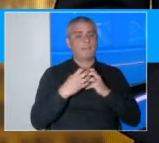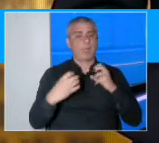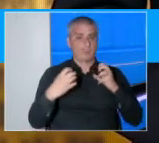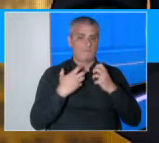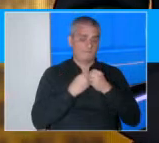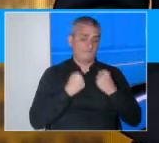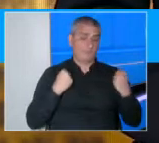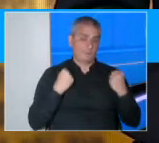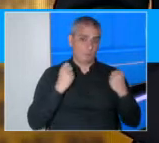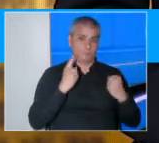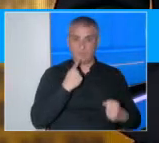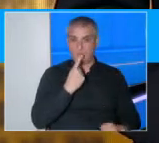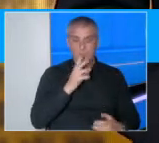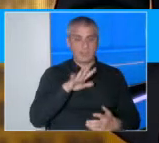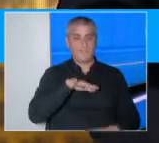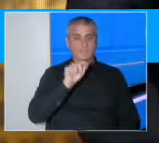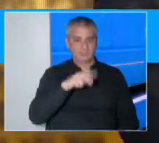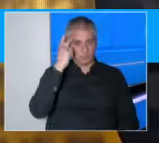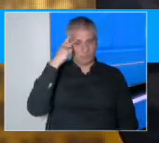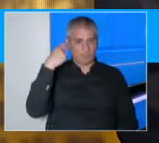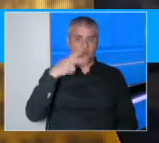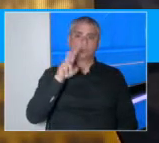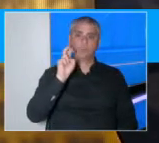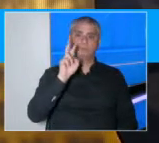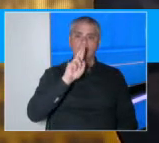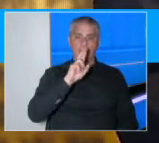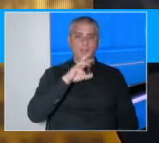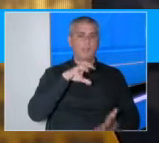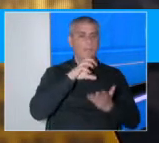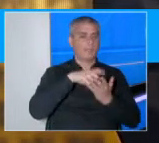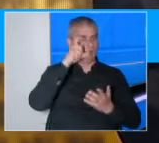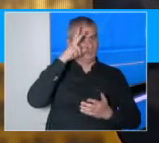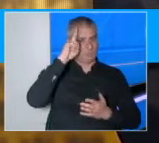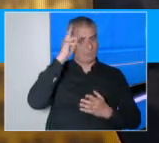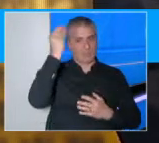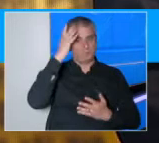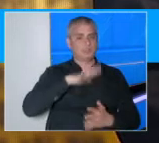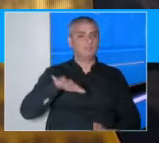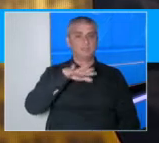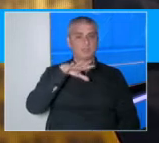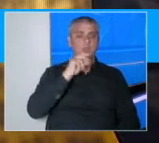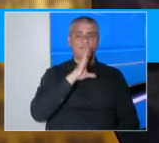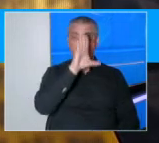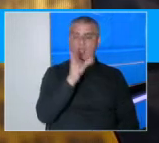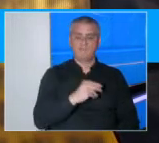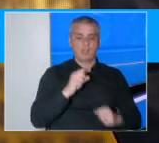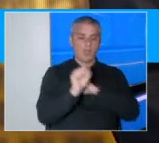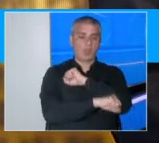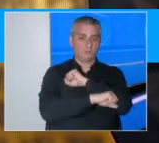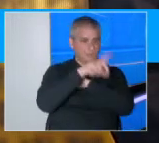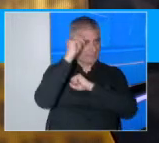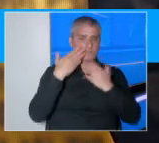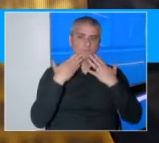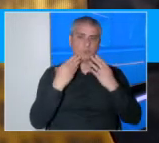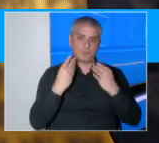ומתוחים, צריך לומר גם בגזרה הזו. פרופ' עוזי רבי, ראש מרכז משה דיין ללימודי מזרח התיכון ואפריקה באוניברסיטת תל אביב, תודה